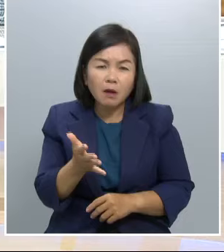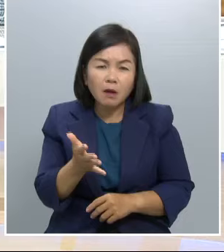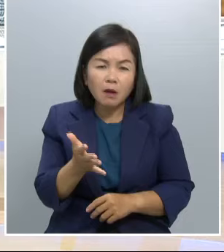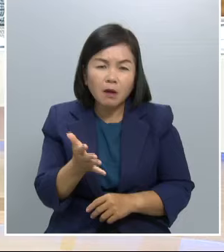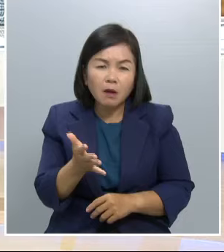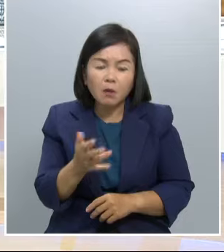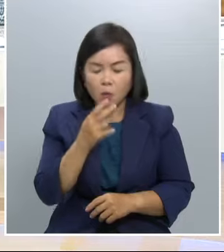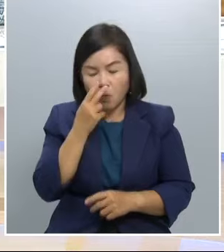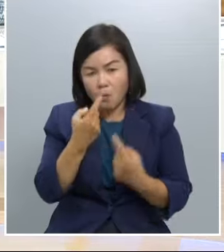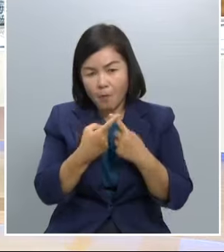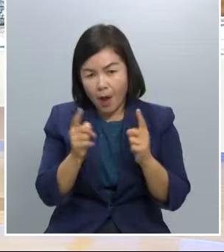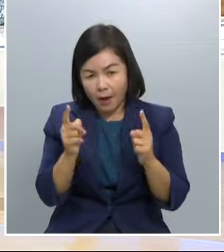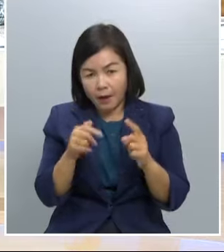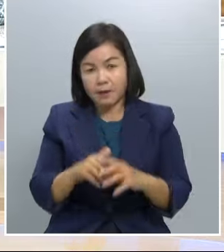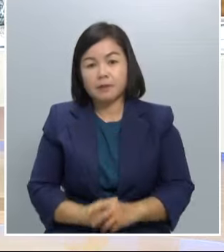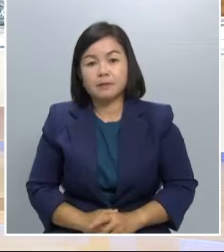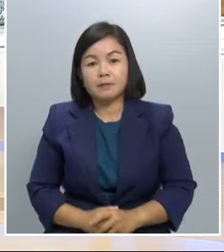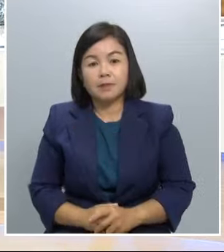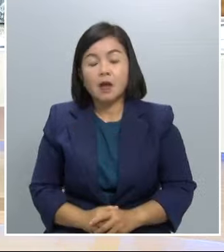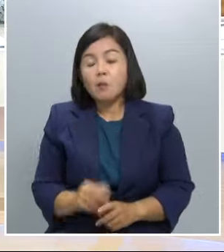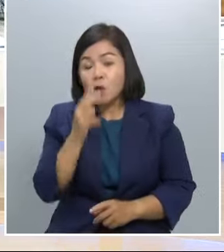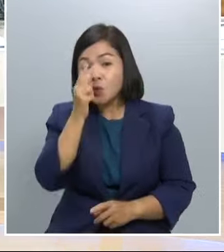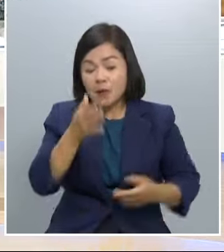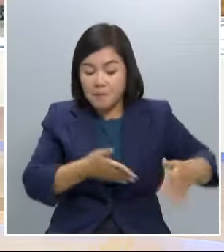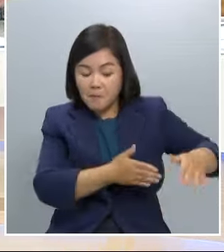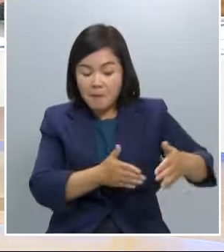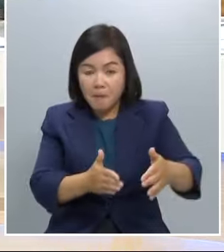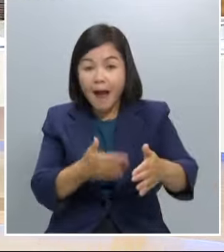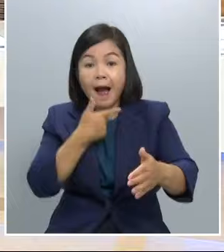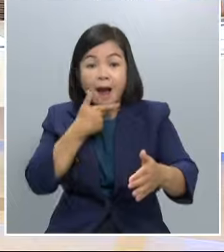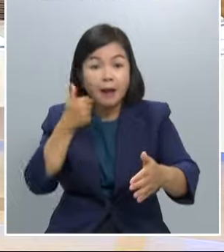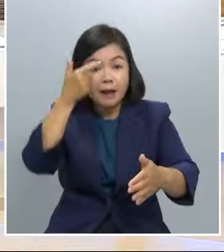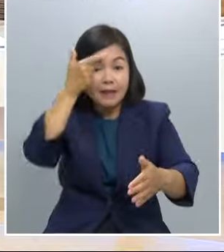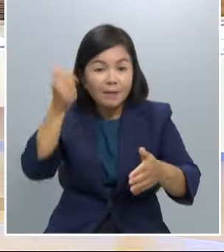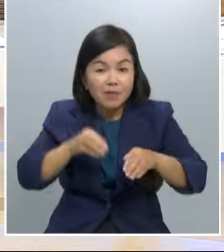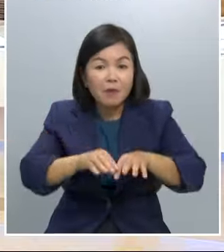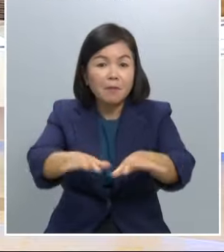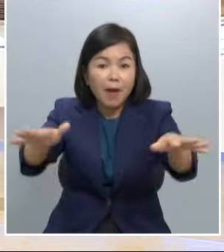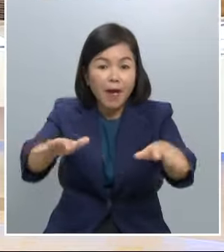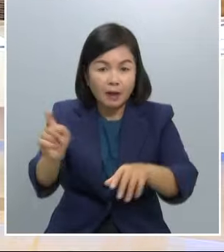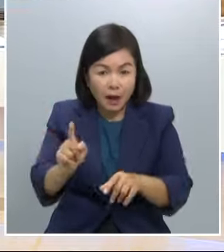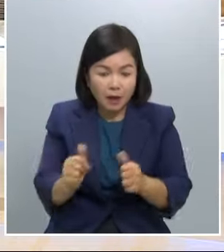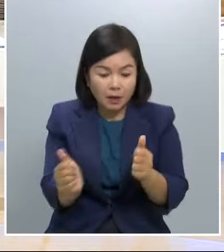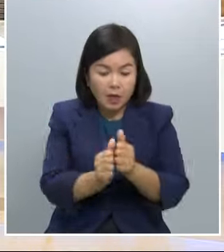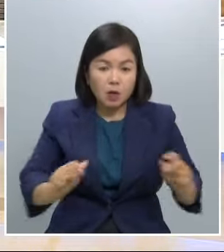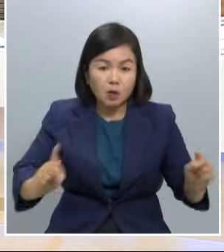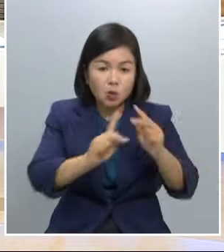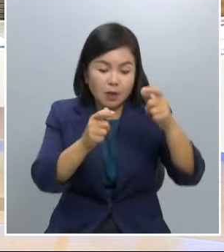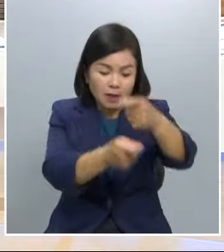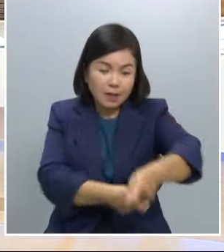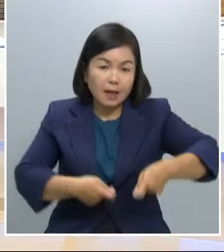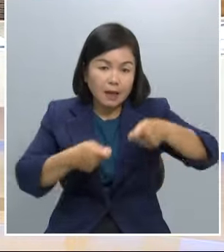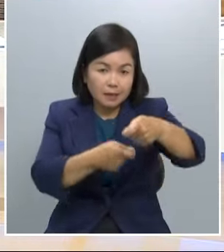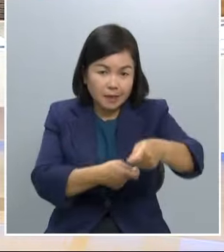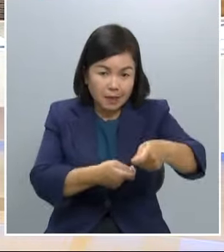ท่านผู้ชมความคืบหน้าประหมอคางดำซึ่งเมื่อวานนี้ฟังจากรัฐมนตรีช่วยว่าการกระทรวงเกษตรอรรถกร